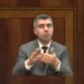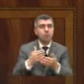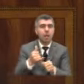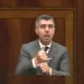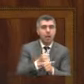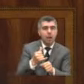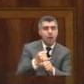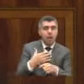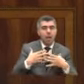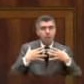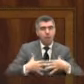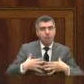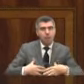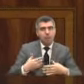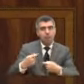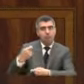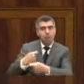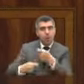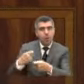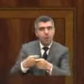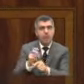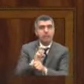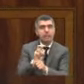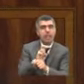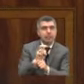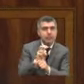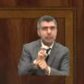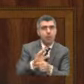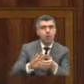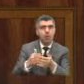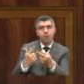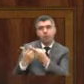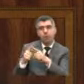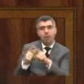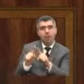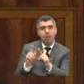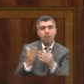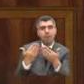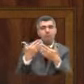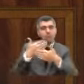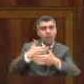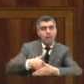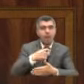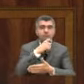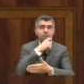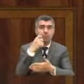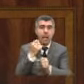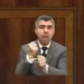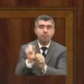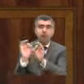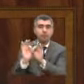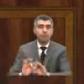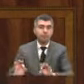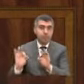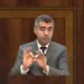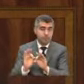بيع الألبسة، تجار صيرة الأجرة، بائع الفواكه الجافة، ومهن أخرى كثيرة تنشط في شهر رمضان. وأمر